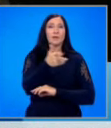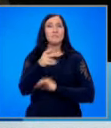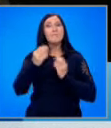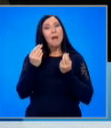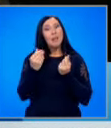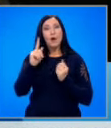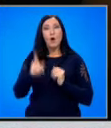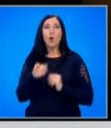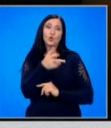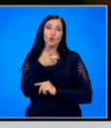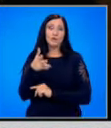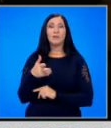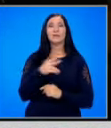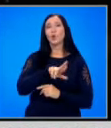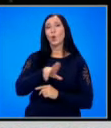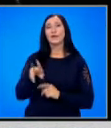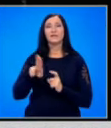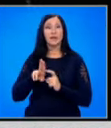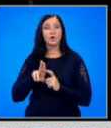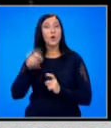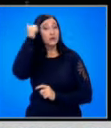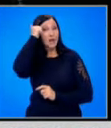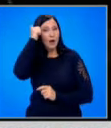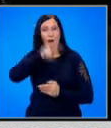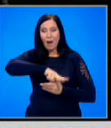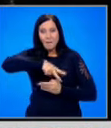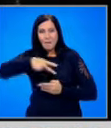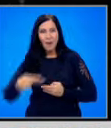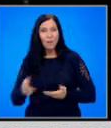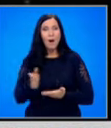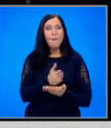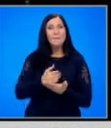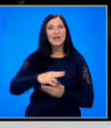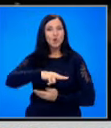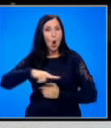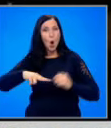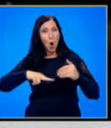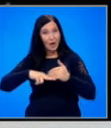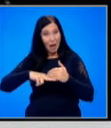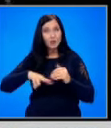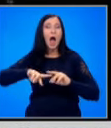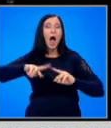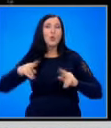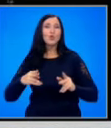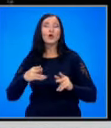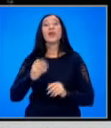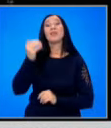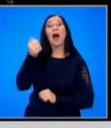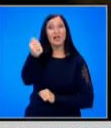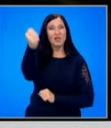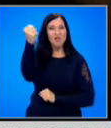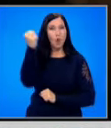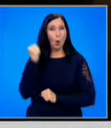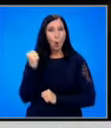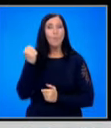колегата Цветан Цанков. Скалата е паднала между релсите и другата падна върху локомотива. Локомотива е